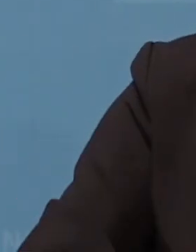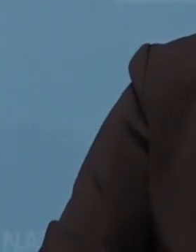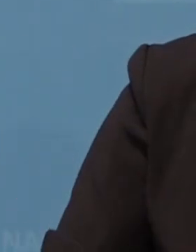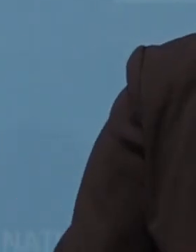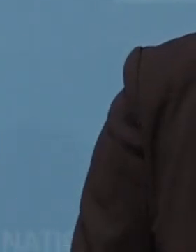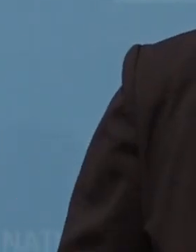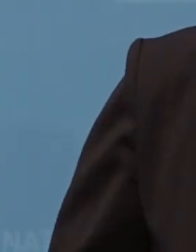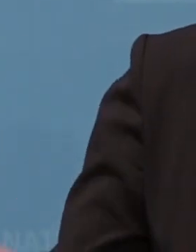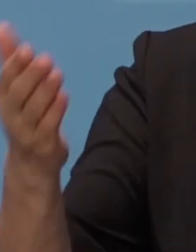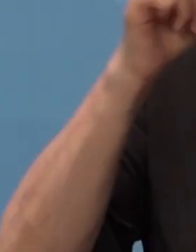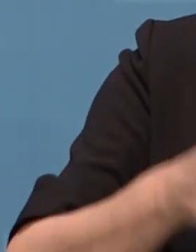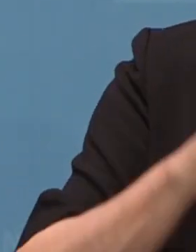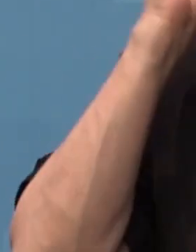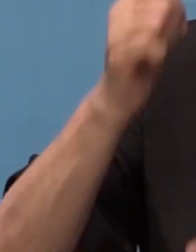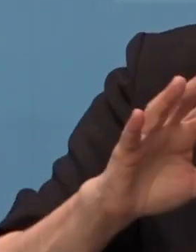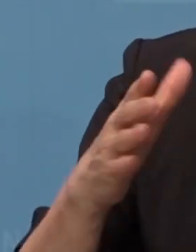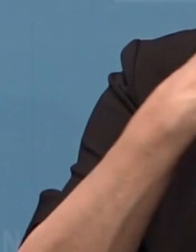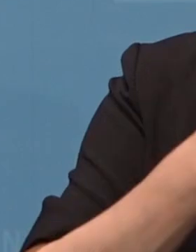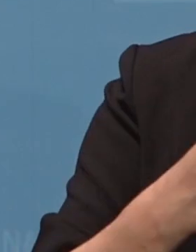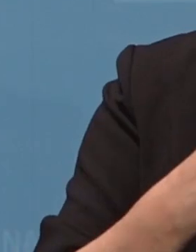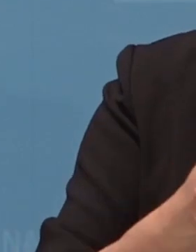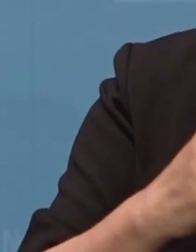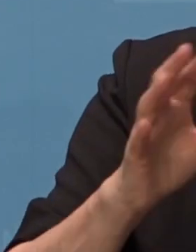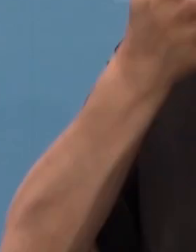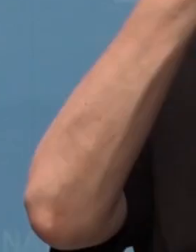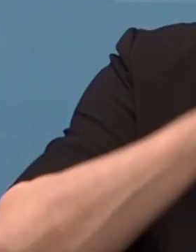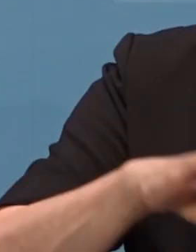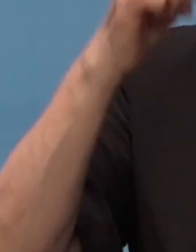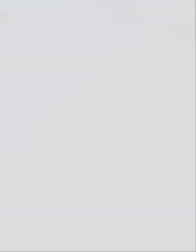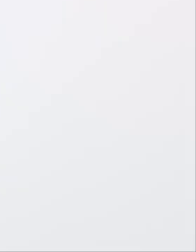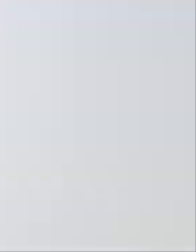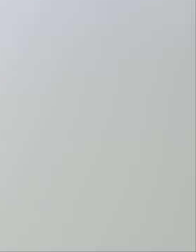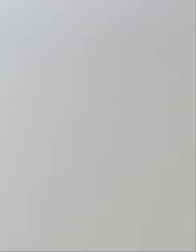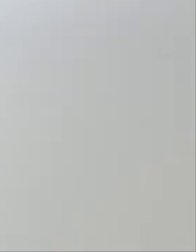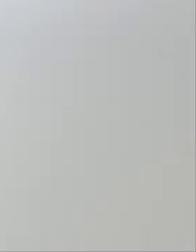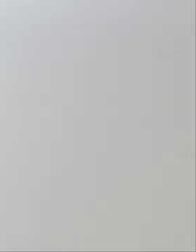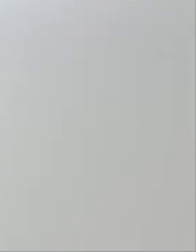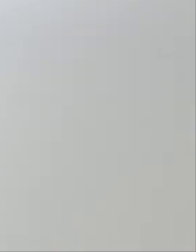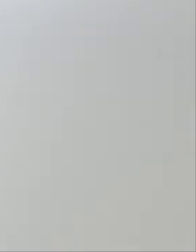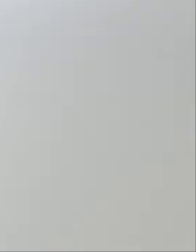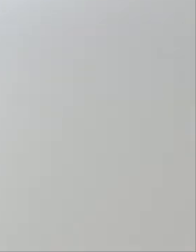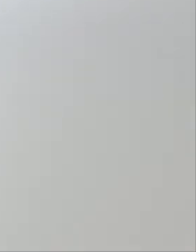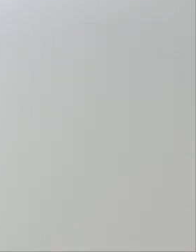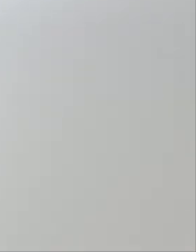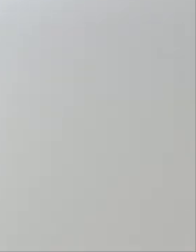윤석열 대통령은 국민의 안전과 국익을 생각하십시오.